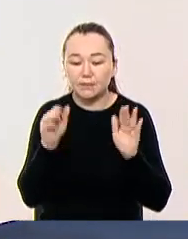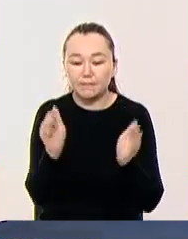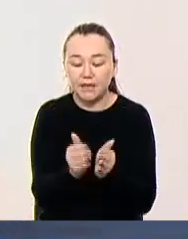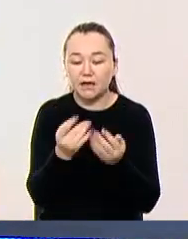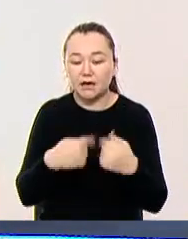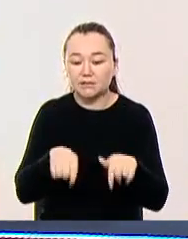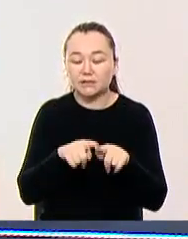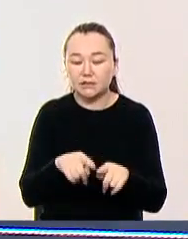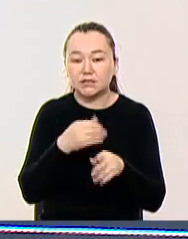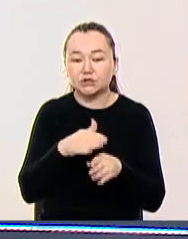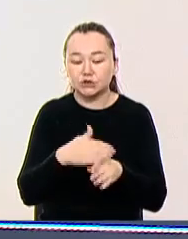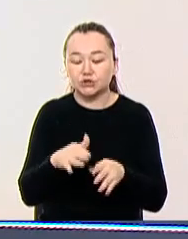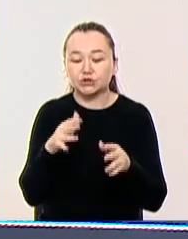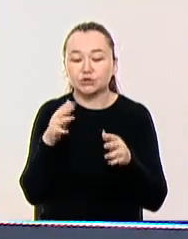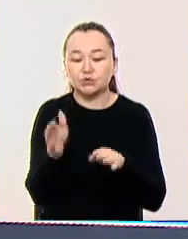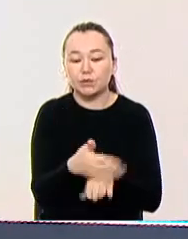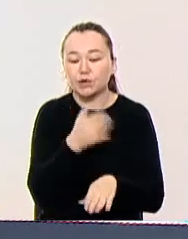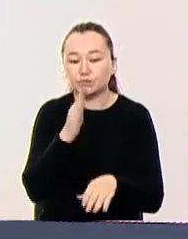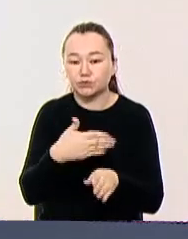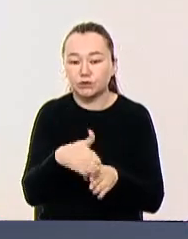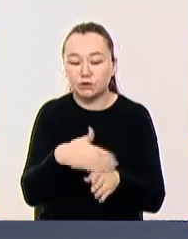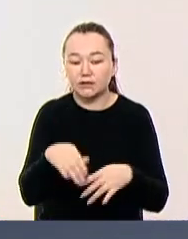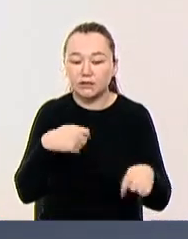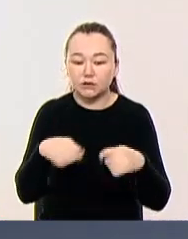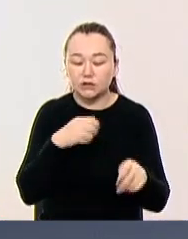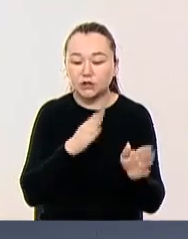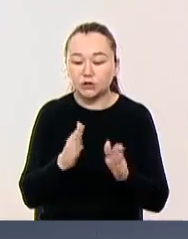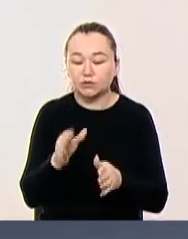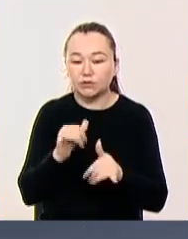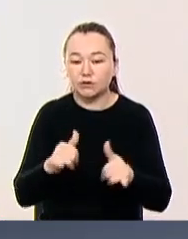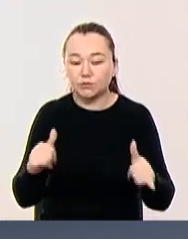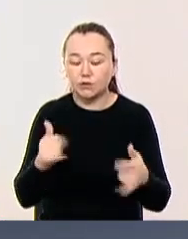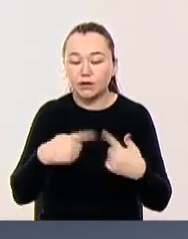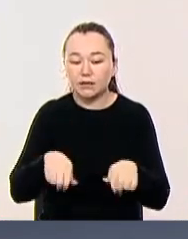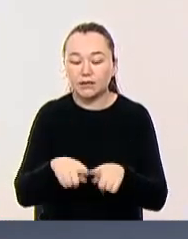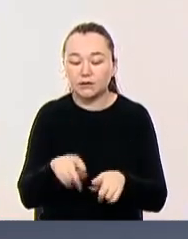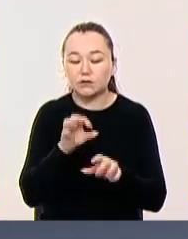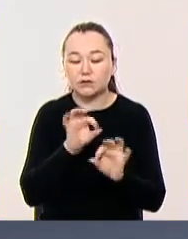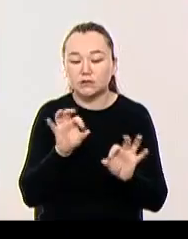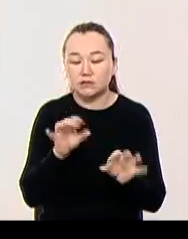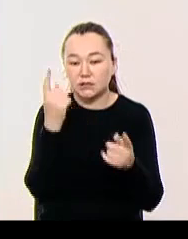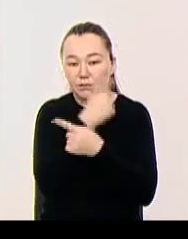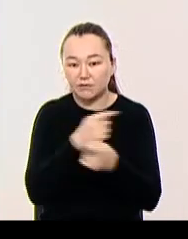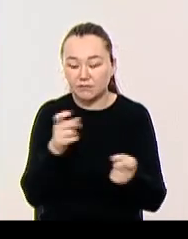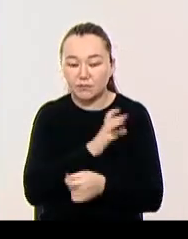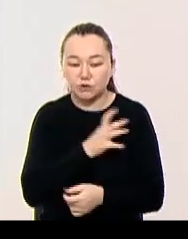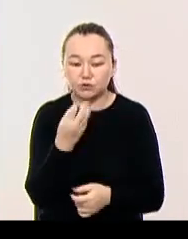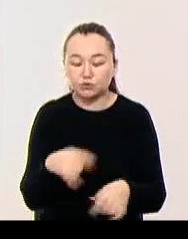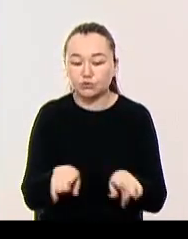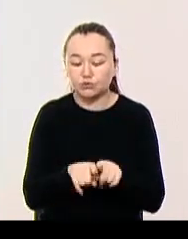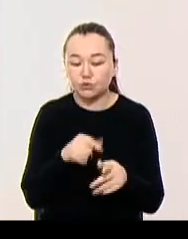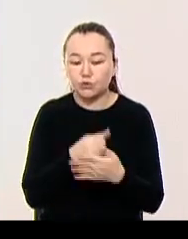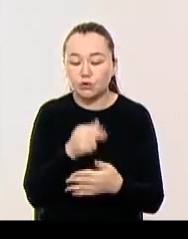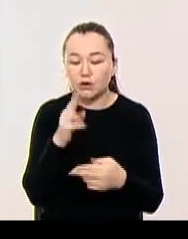mikroqarjı uyumdarının esebinden şıqarıladı. Bu turalı Qarjı narığın reddeu jäne damıtu agenttiginiñ ökilderi mälimdedi. Sondayaq jıl